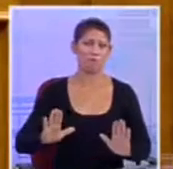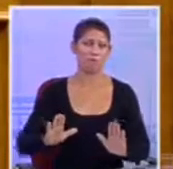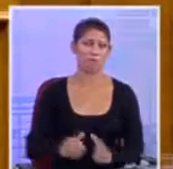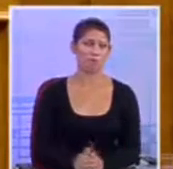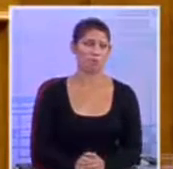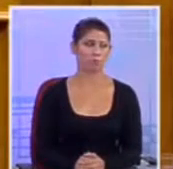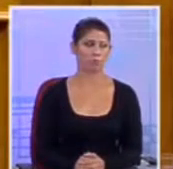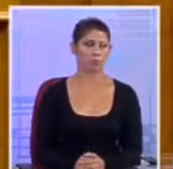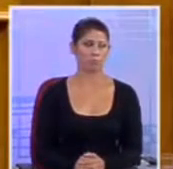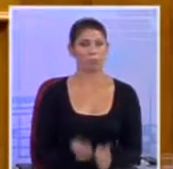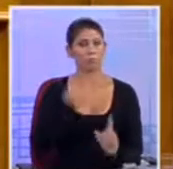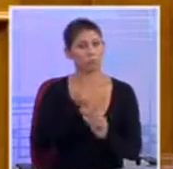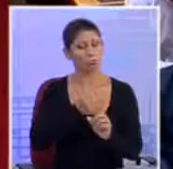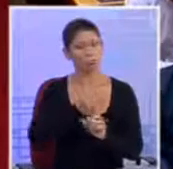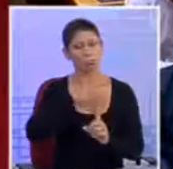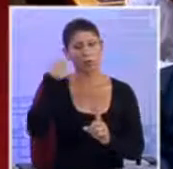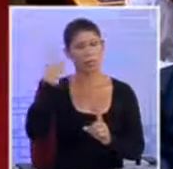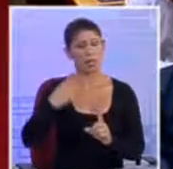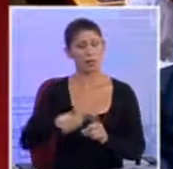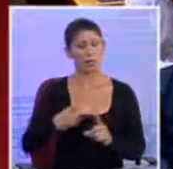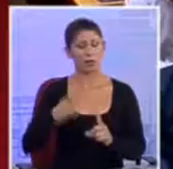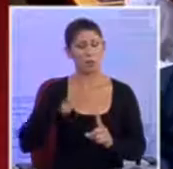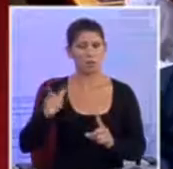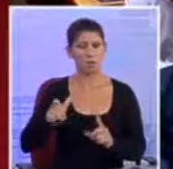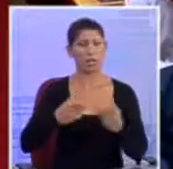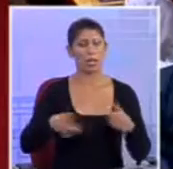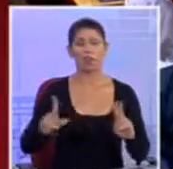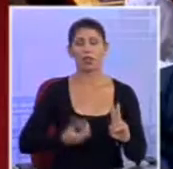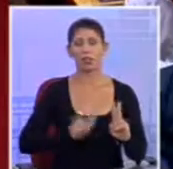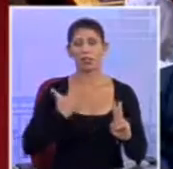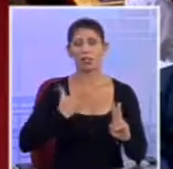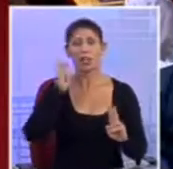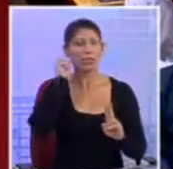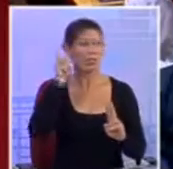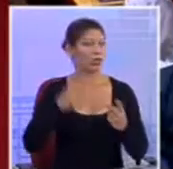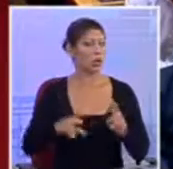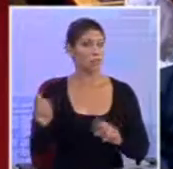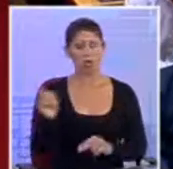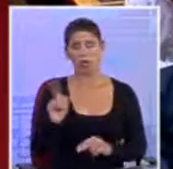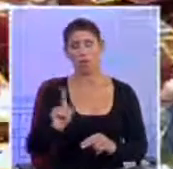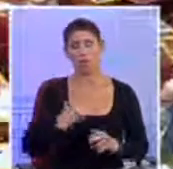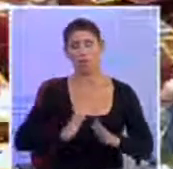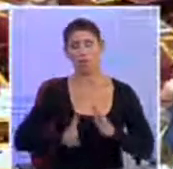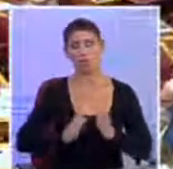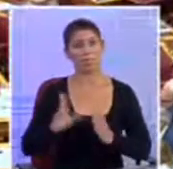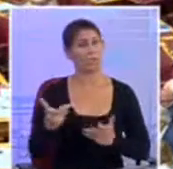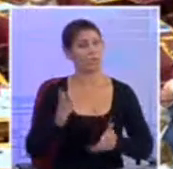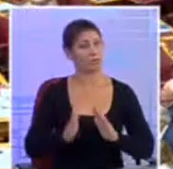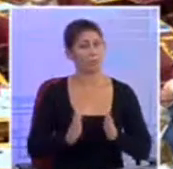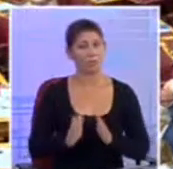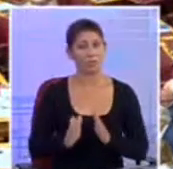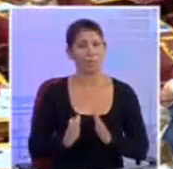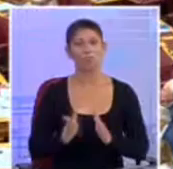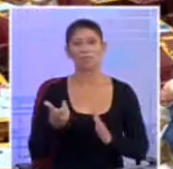Θα υπερασπιστούμε το δικαίωμα των Ελλήνων πολιτών στην ελεύθερη έκφραση και τις εκδηλώσεις ελευθερίας, όχι όμως τη βία. Γιατί η βία αποδιγετεί